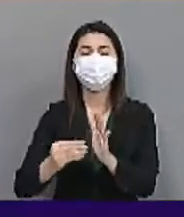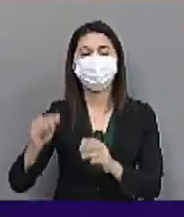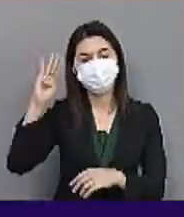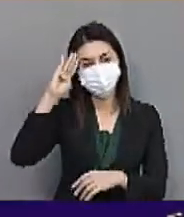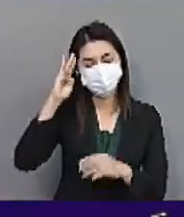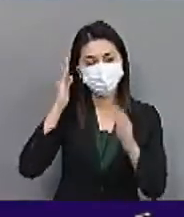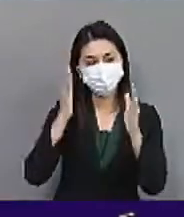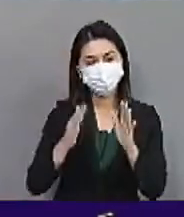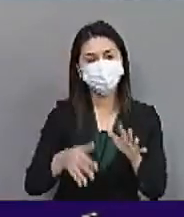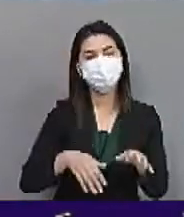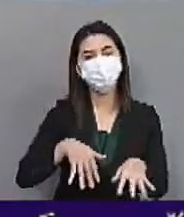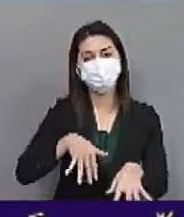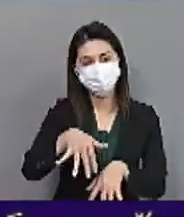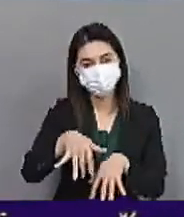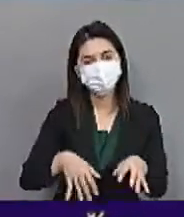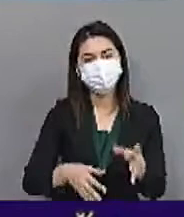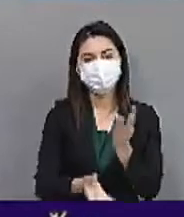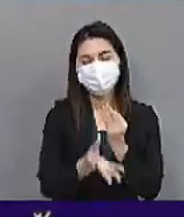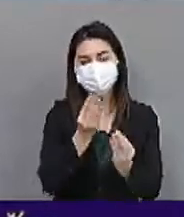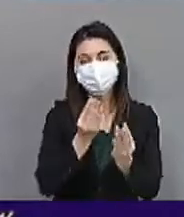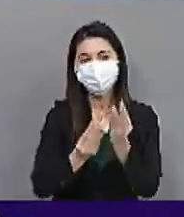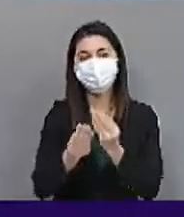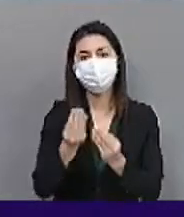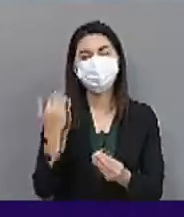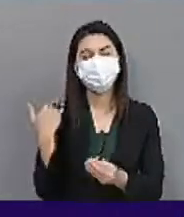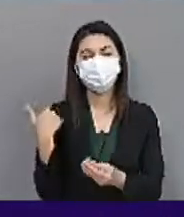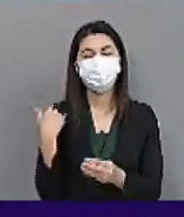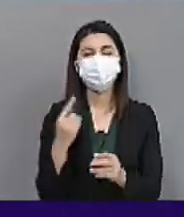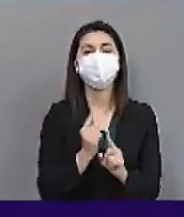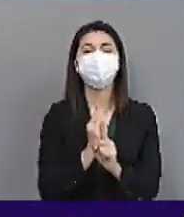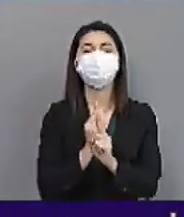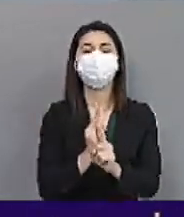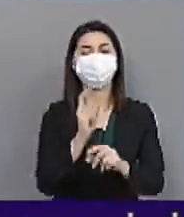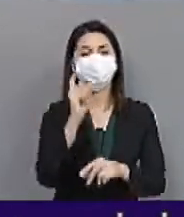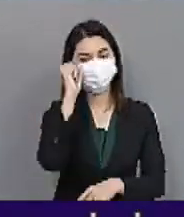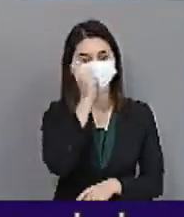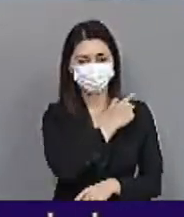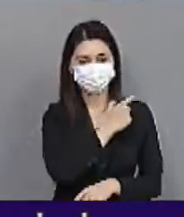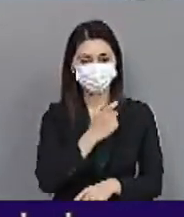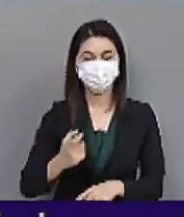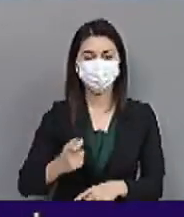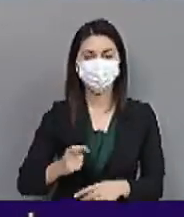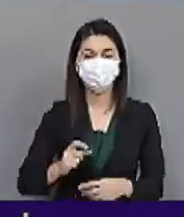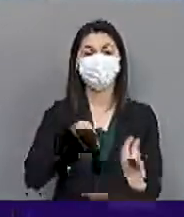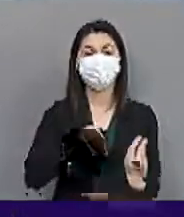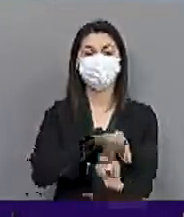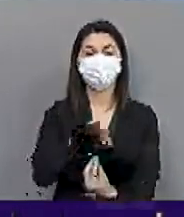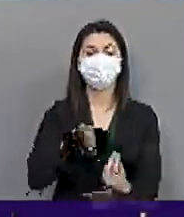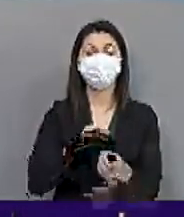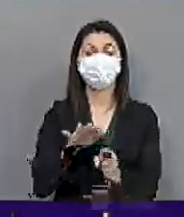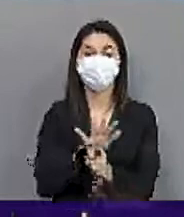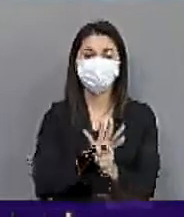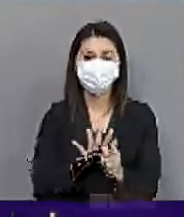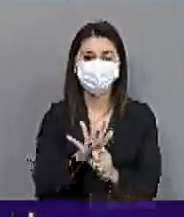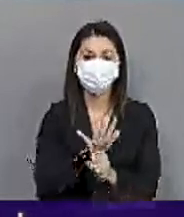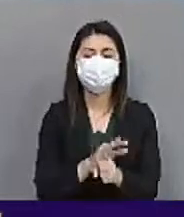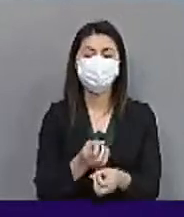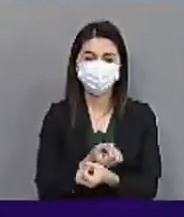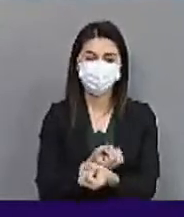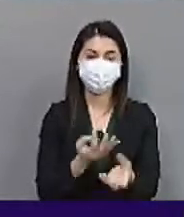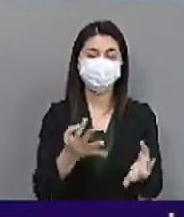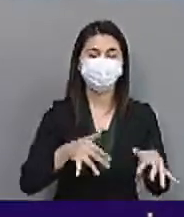เกษตรกรแล้วก็ชุมชนค่ะใช้หลักปรัชญาเศรษฐกิจพอเพียงวิถีแห่งการเกษตรหล่อเลี้ยงครัวเรือนชุมช